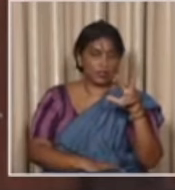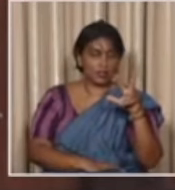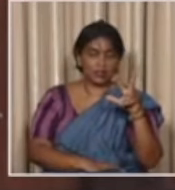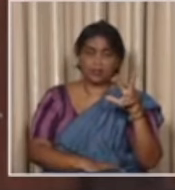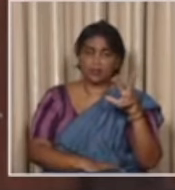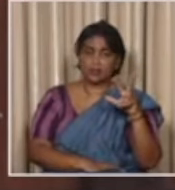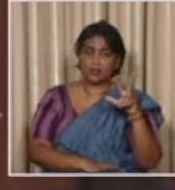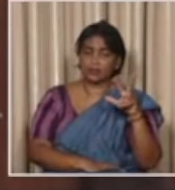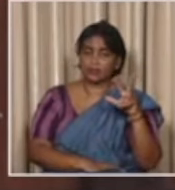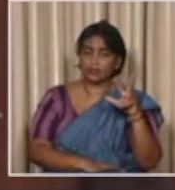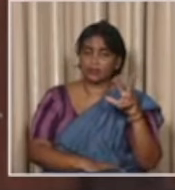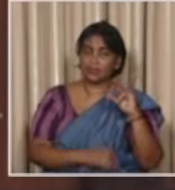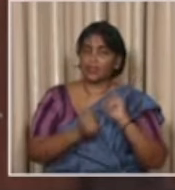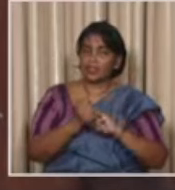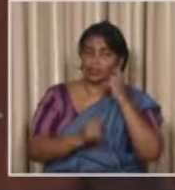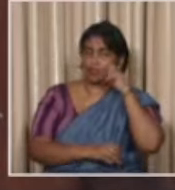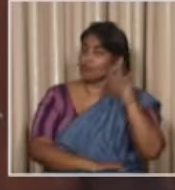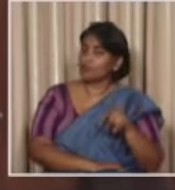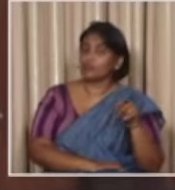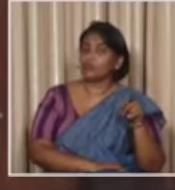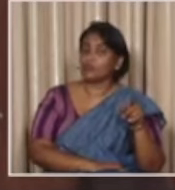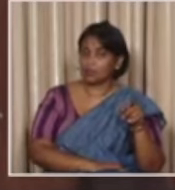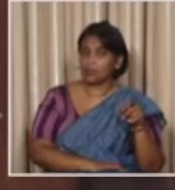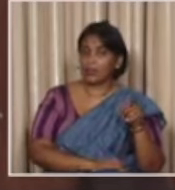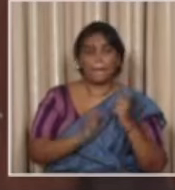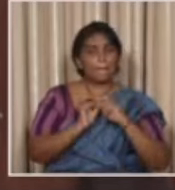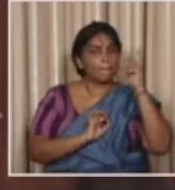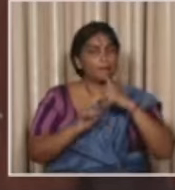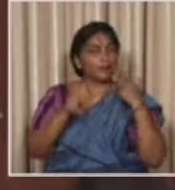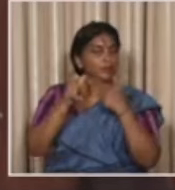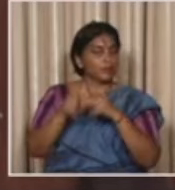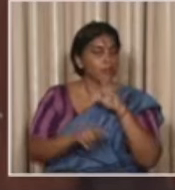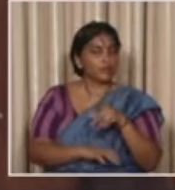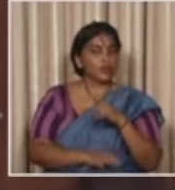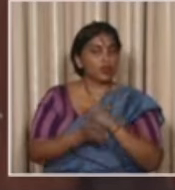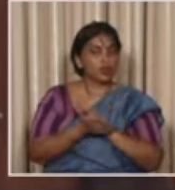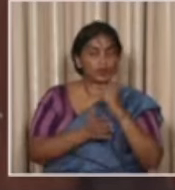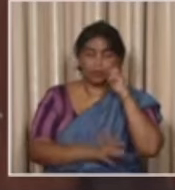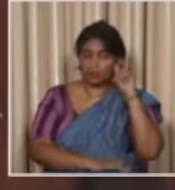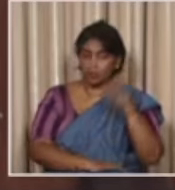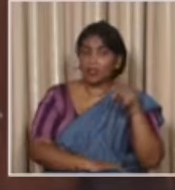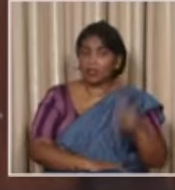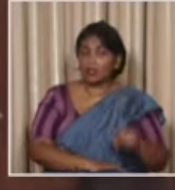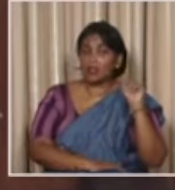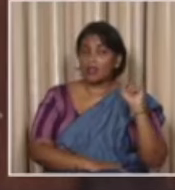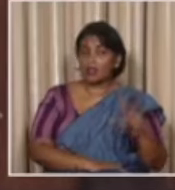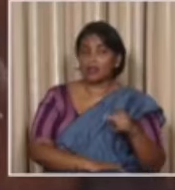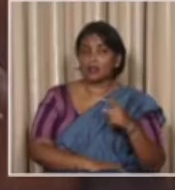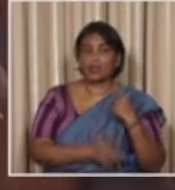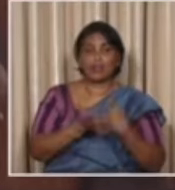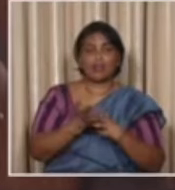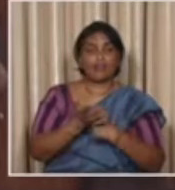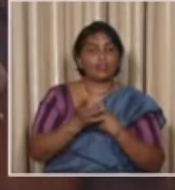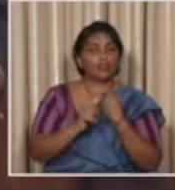2008 මේ ශාන්තන් කියන පුද්ගලයාව මඩකලපුවේ ඝාතනයේ ලක් කරපු හුසෙයින් කියන පුද්ගලයාගේ දැන් නම රවේන්ද්‍රන්